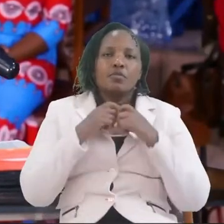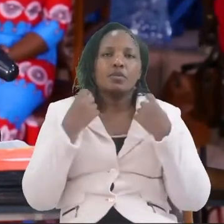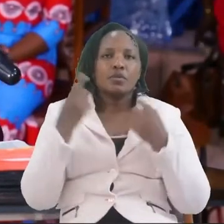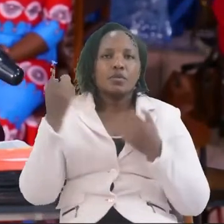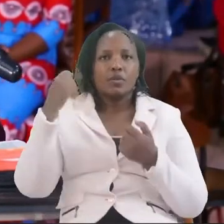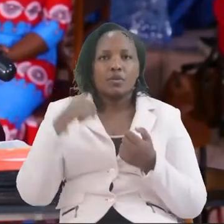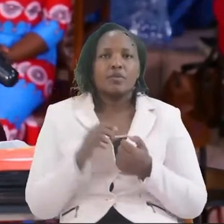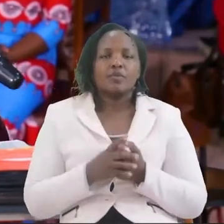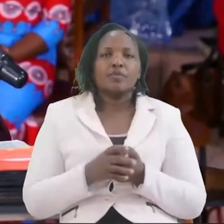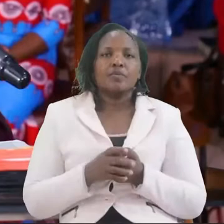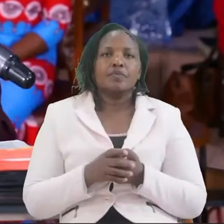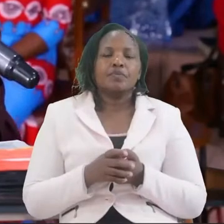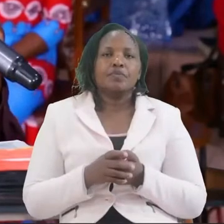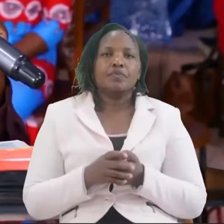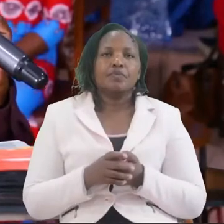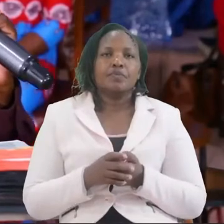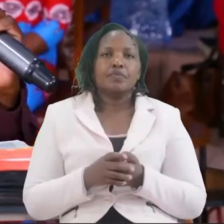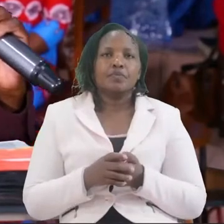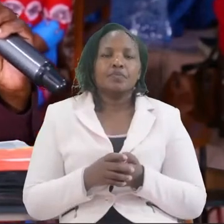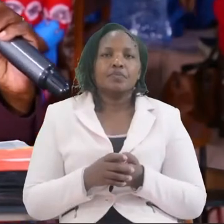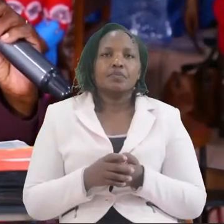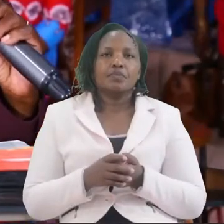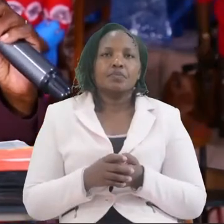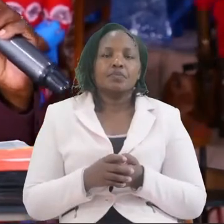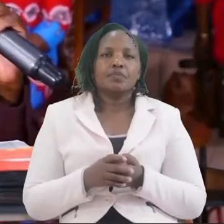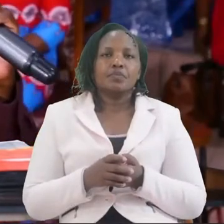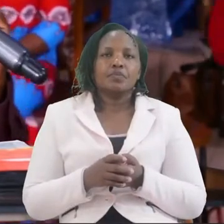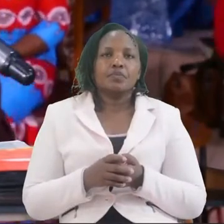siku ya leo. Mteteeni Yesu.